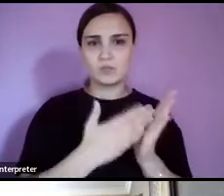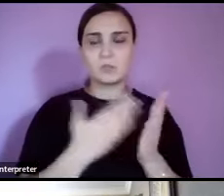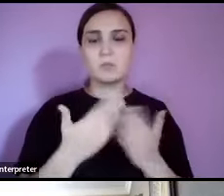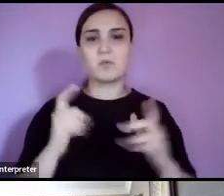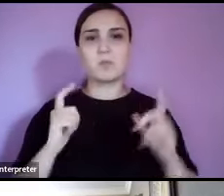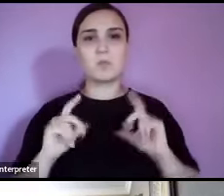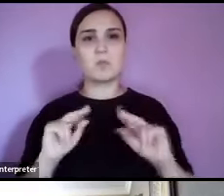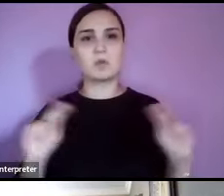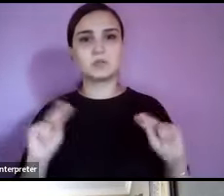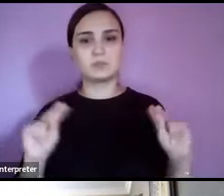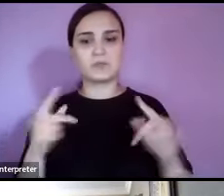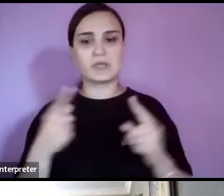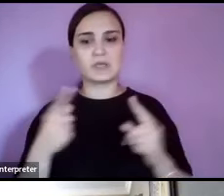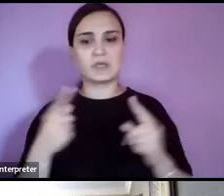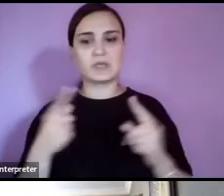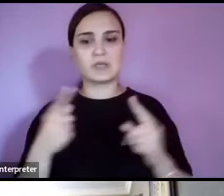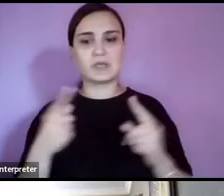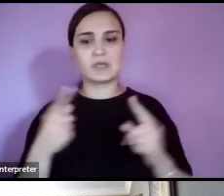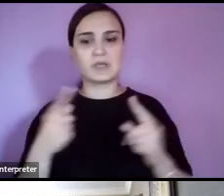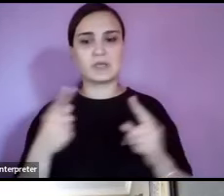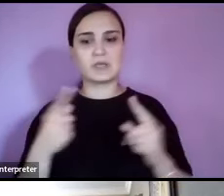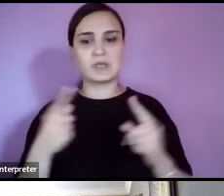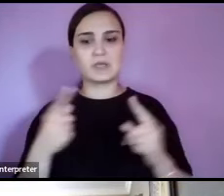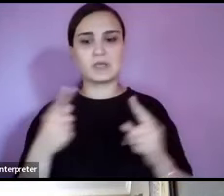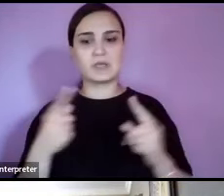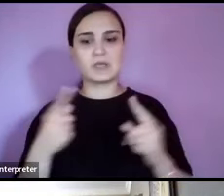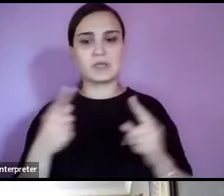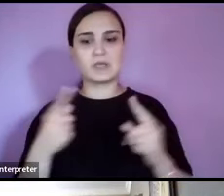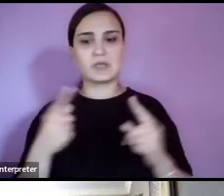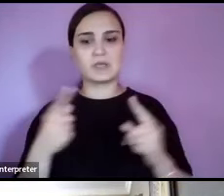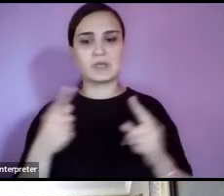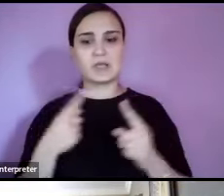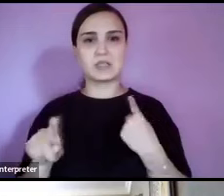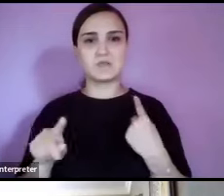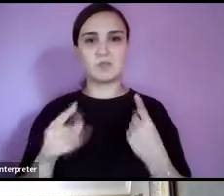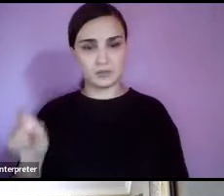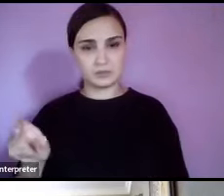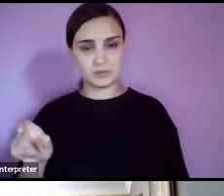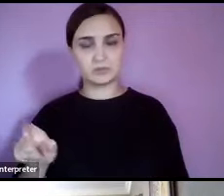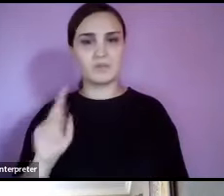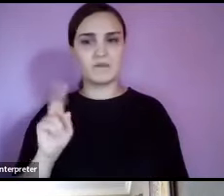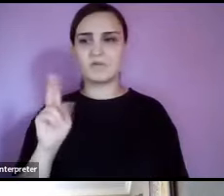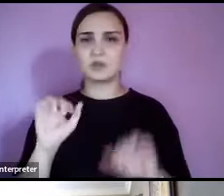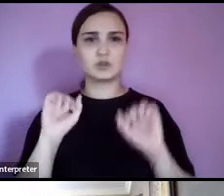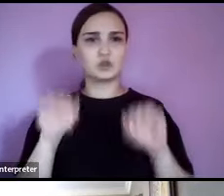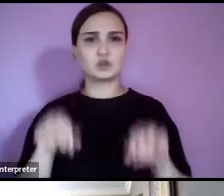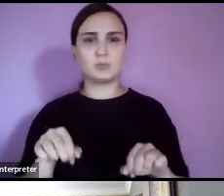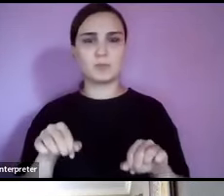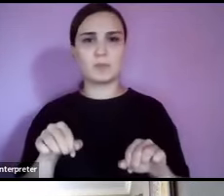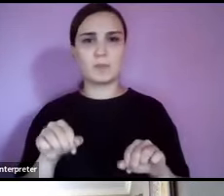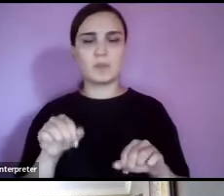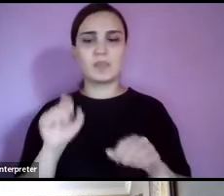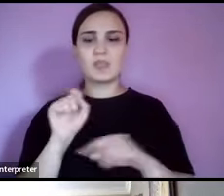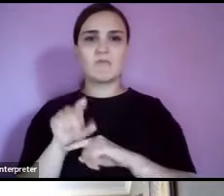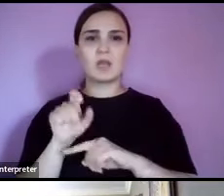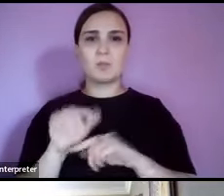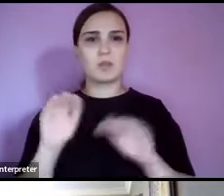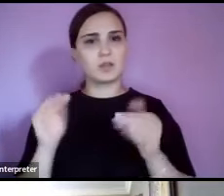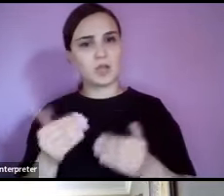მასწავლებლებსაც განსხვავებული მოთხოვნები ჰქონდათ, ვიღაც შეიძლება უფრო ნაკლებ დავალებას აძლევდა ვიდრე ჩვეულ, ანუ ასე